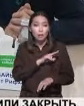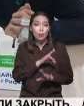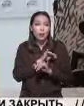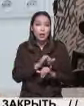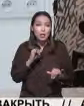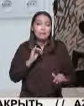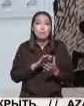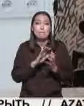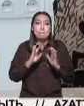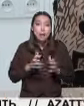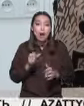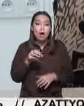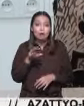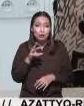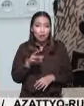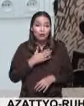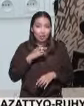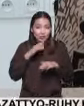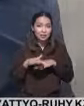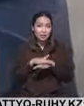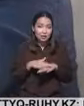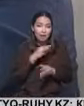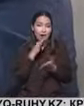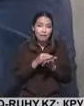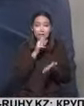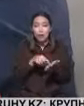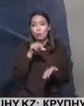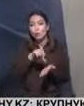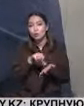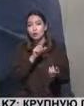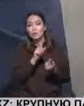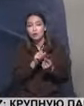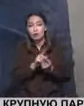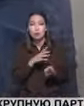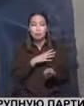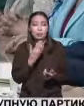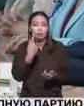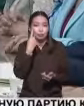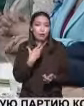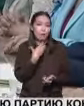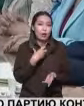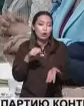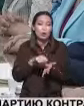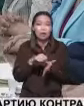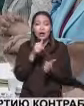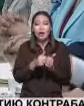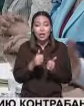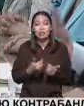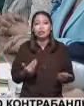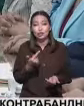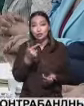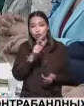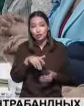мирного атома в нашей стране, ответили на вопросы участников встречи. Особо была подчеркнута важность участия каждого жителя